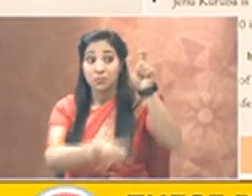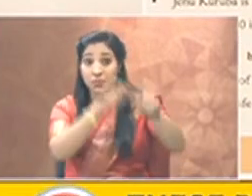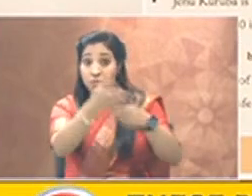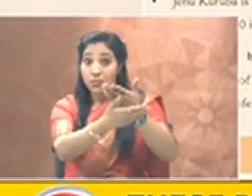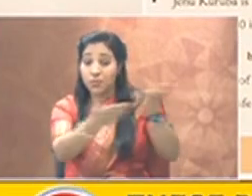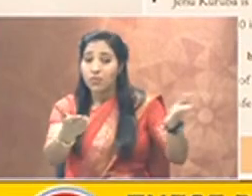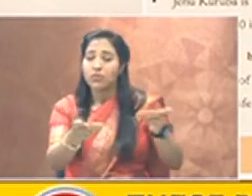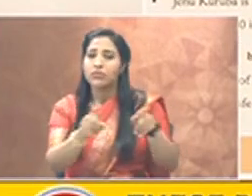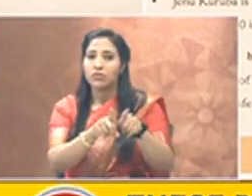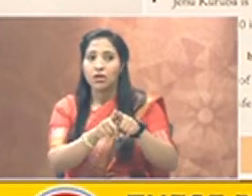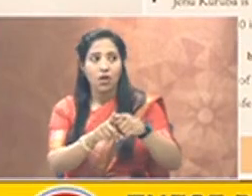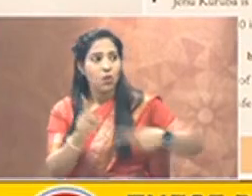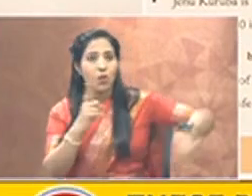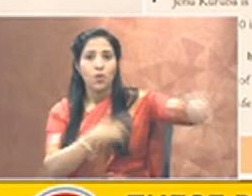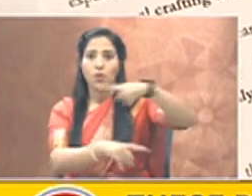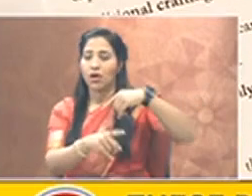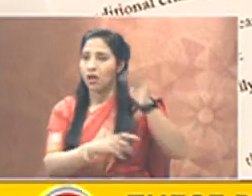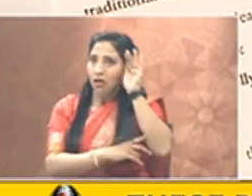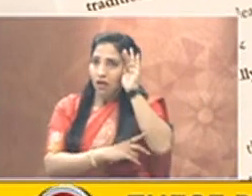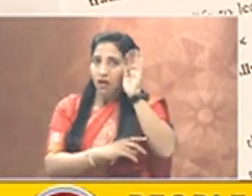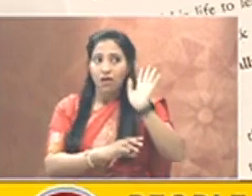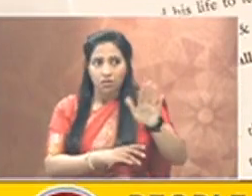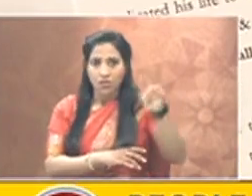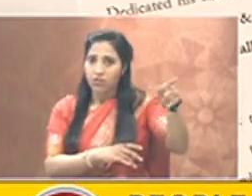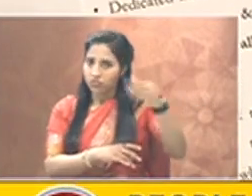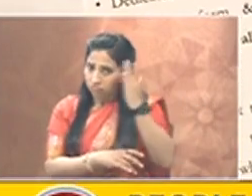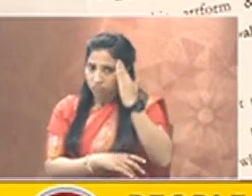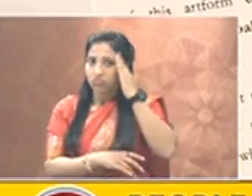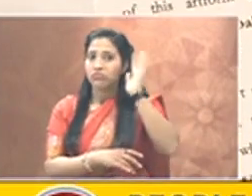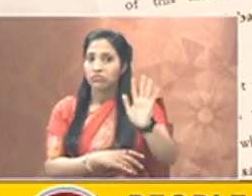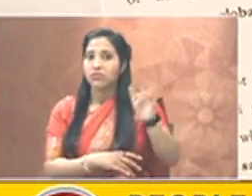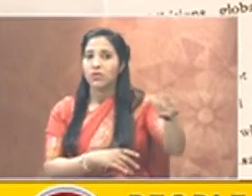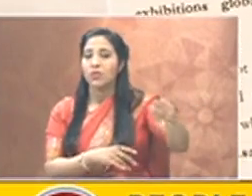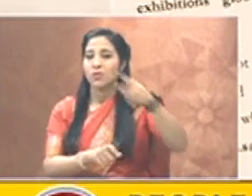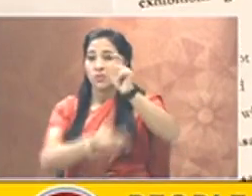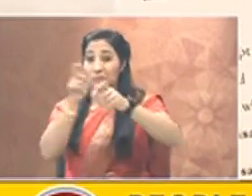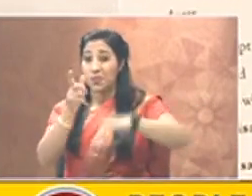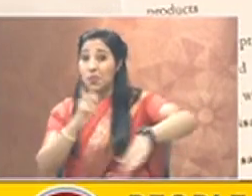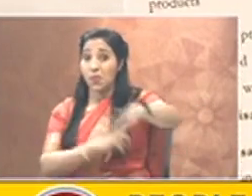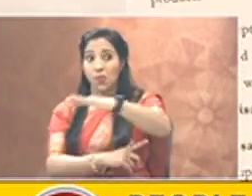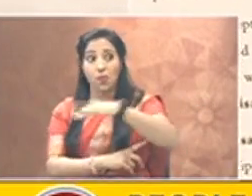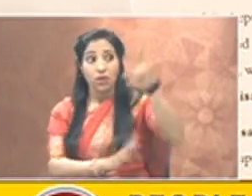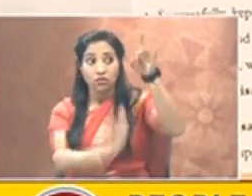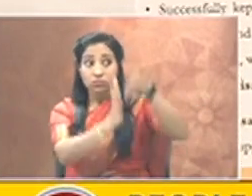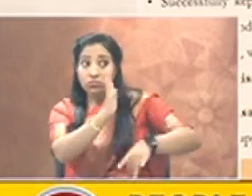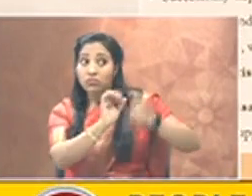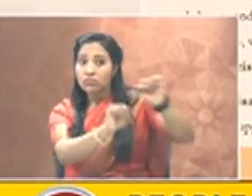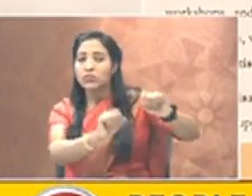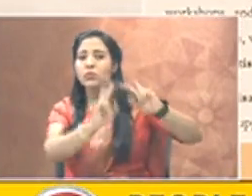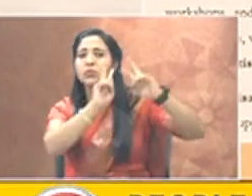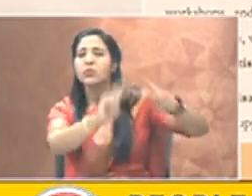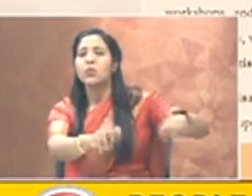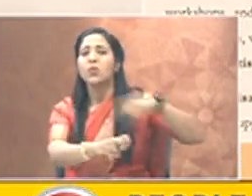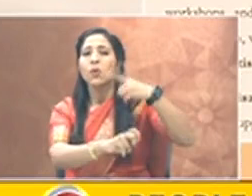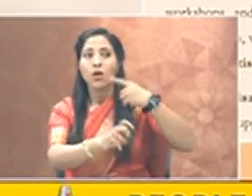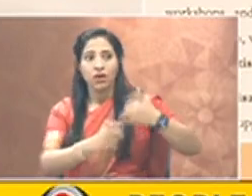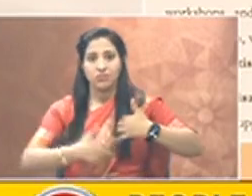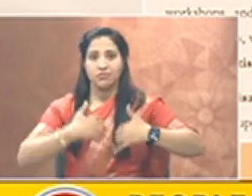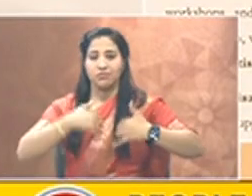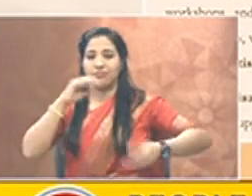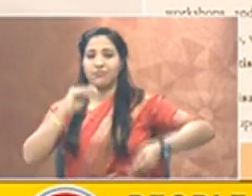की हर तरफ चर्चा हो रही है। लोग उनके बारे में ज्यादा से ज्यादा जानने के लिए उत्सुक